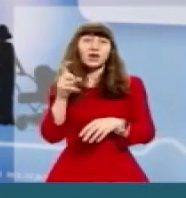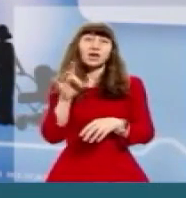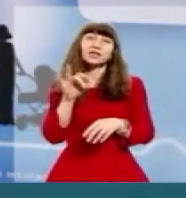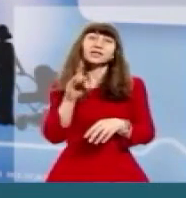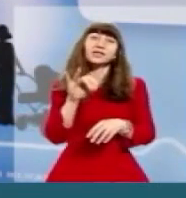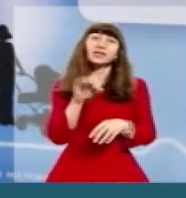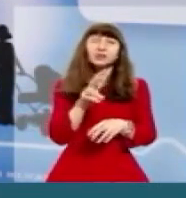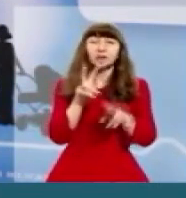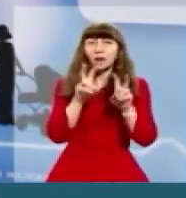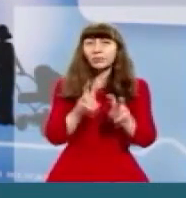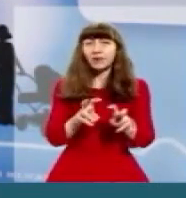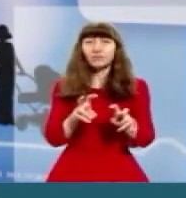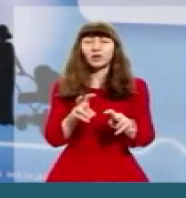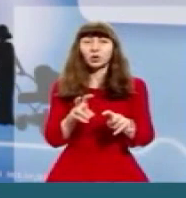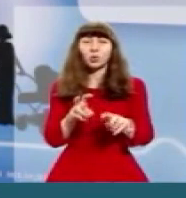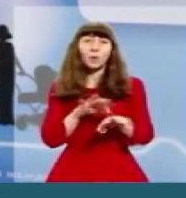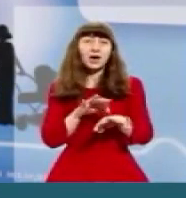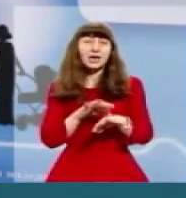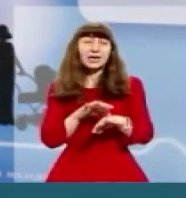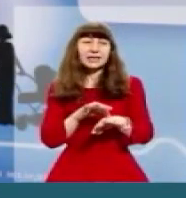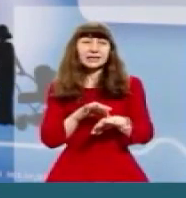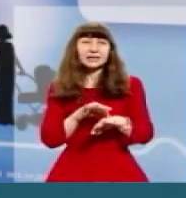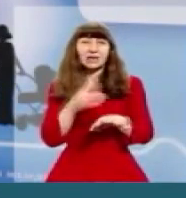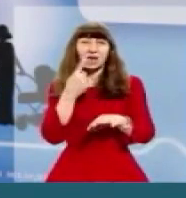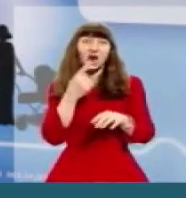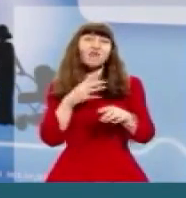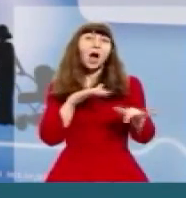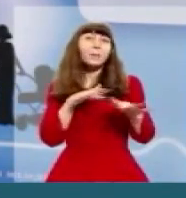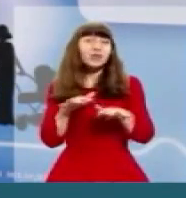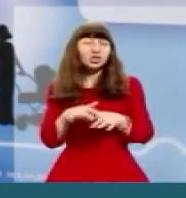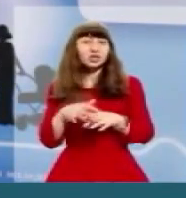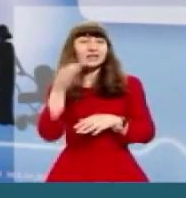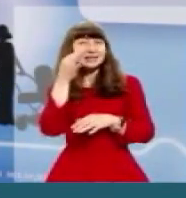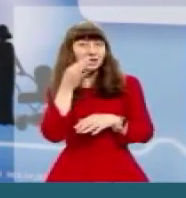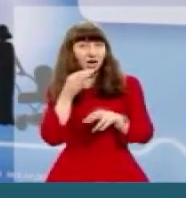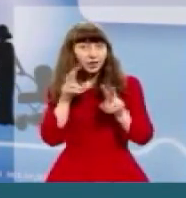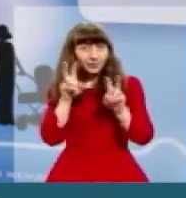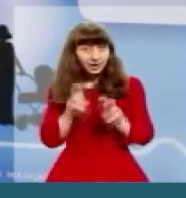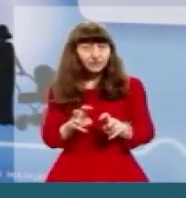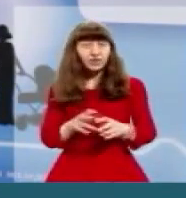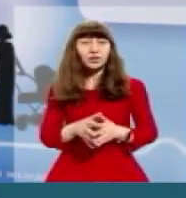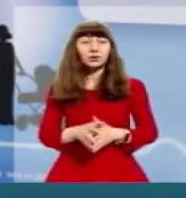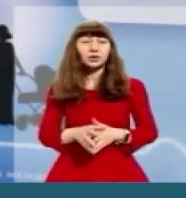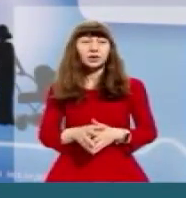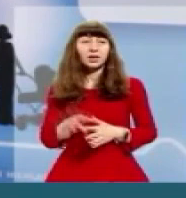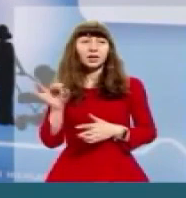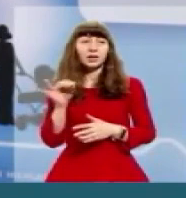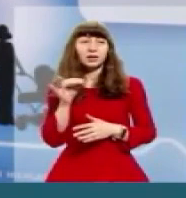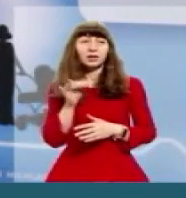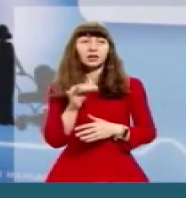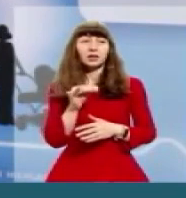выявление болезни системы кровообращения, экспресс-диагностика сахара крови для выявления сахарного диабета